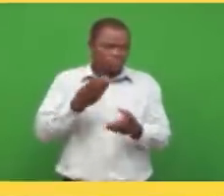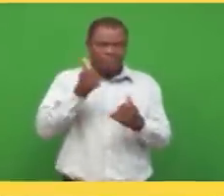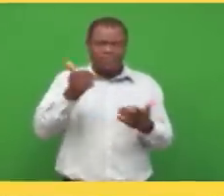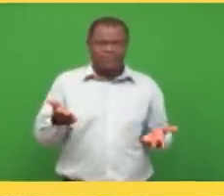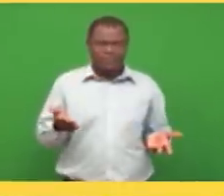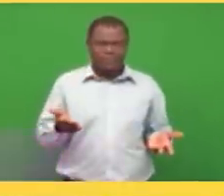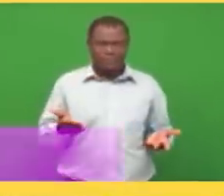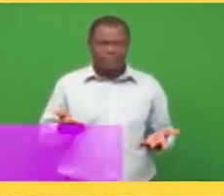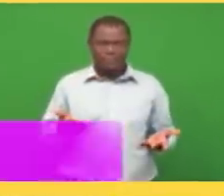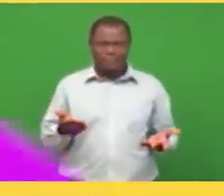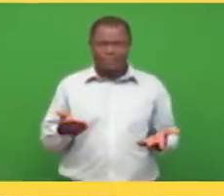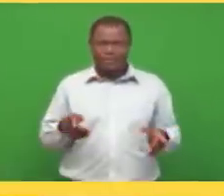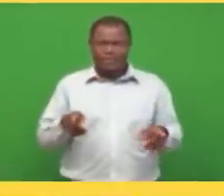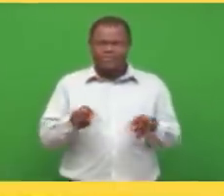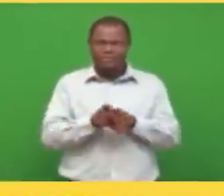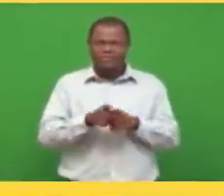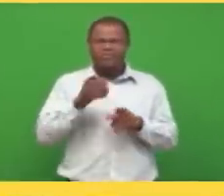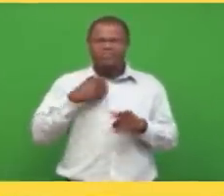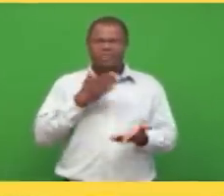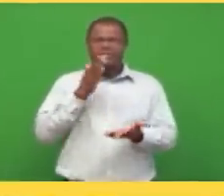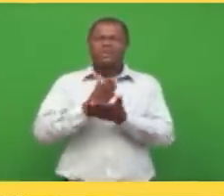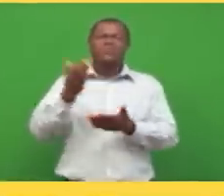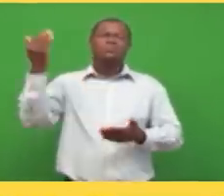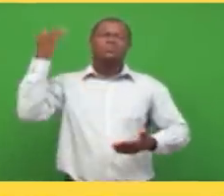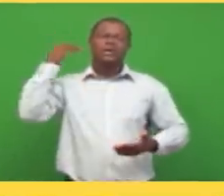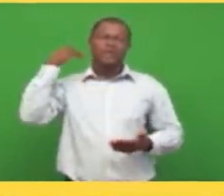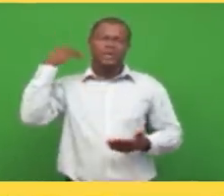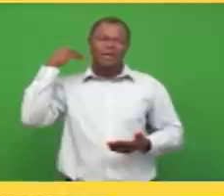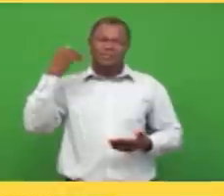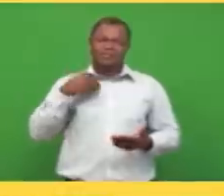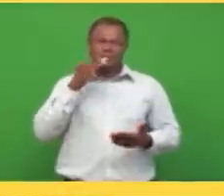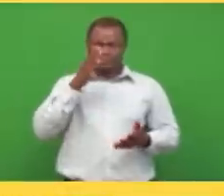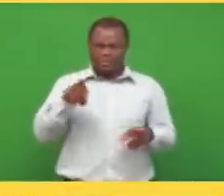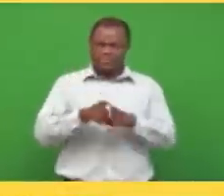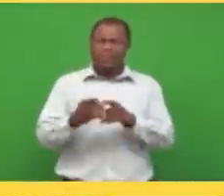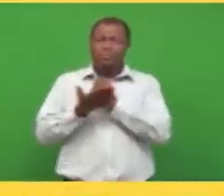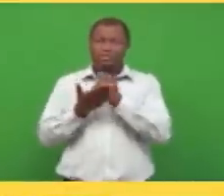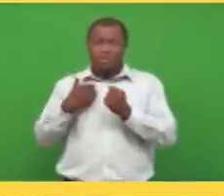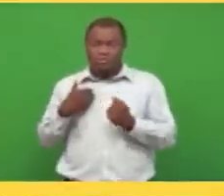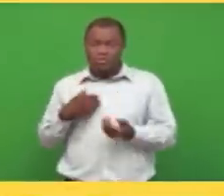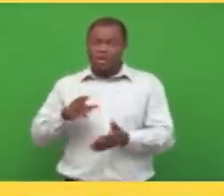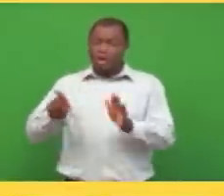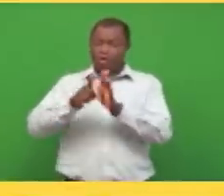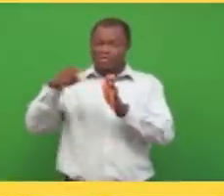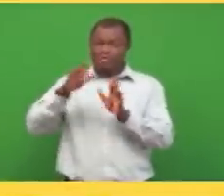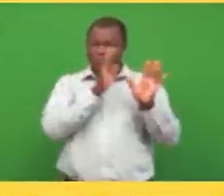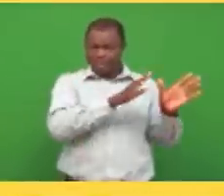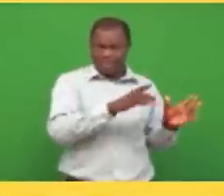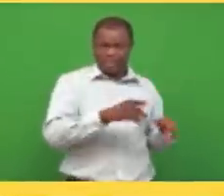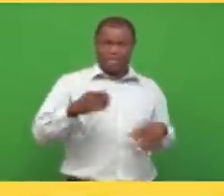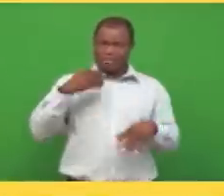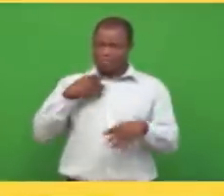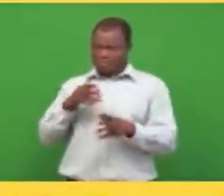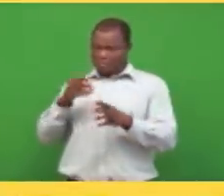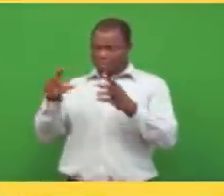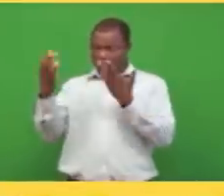nyaya iripo inyaya yekuti tabvira kare tichitaura kwandakabva ndine kune mutemo yako kwandaendawo kune mutemo yako